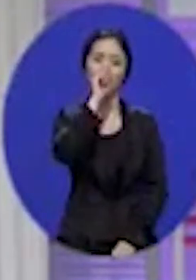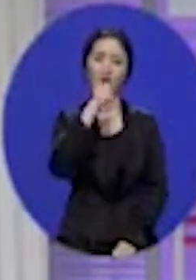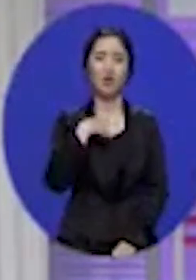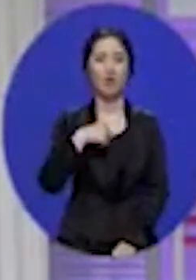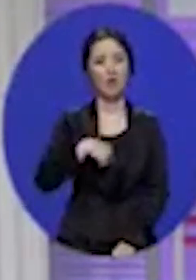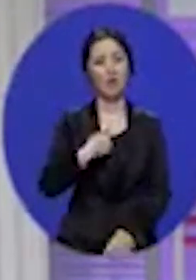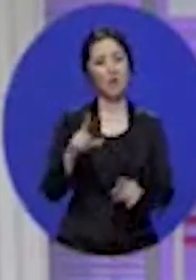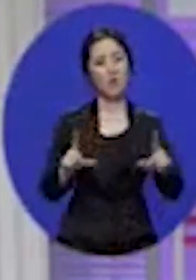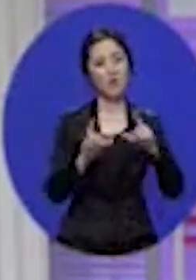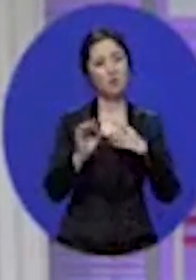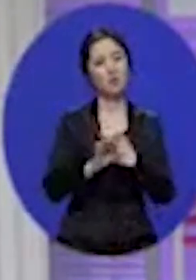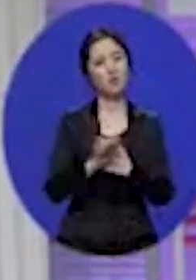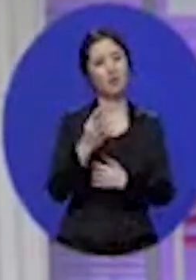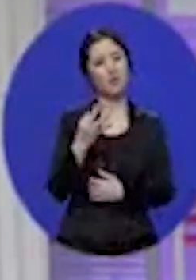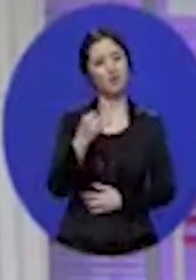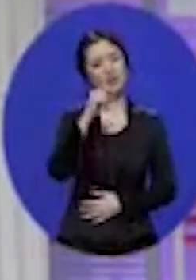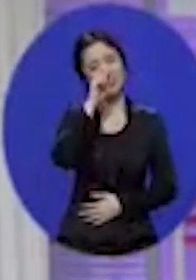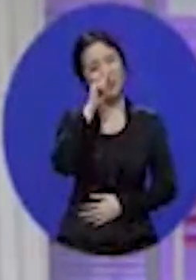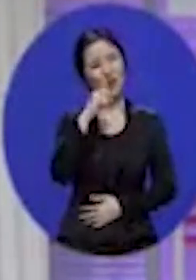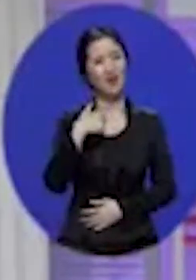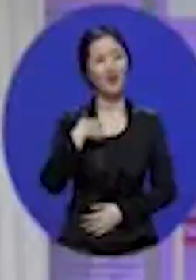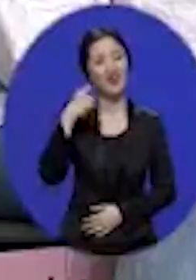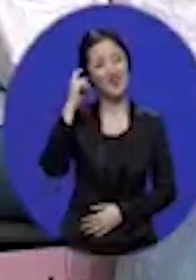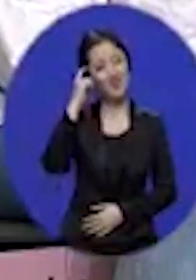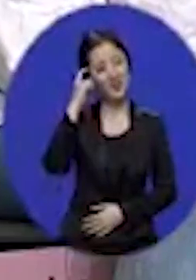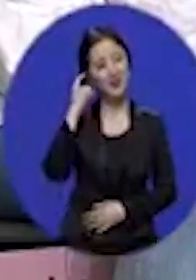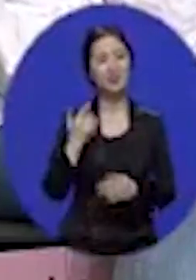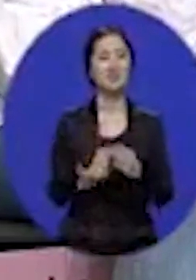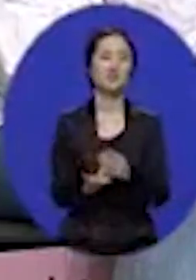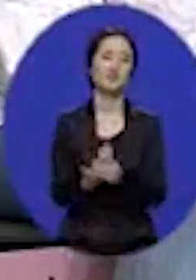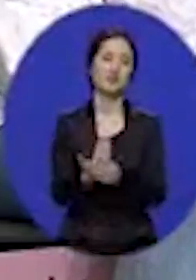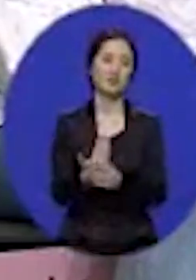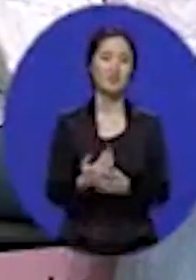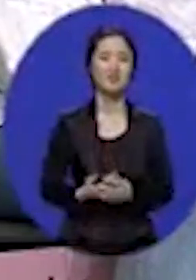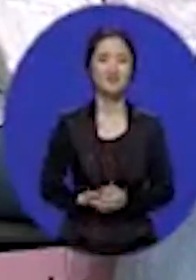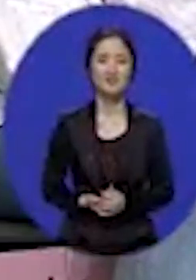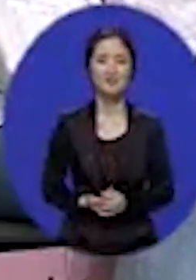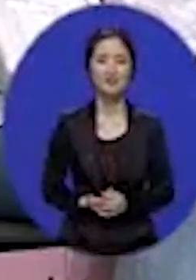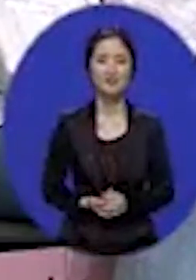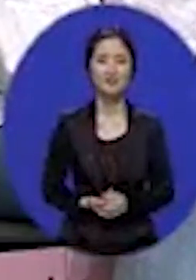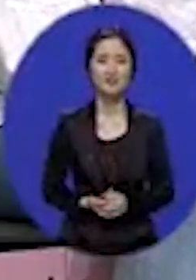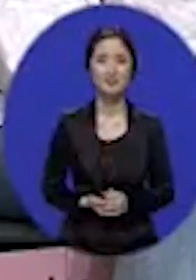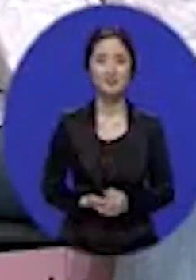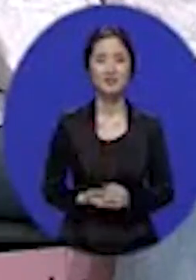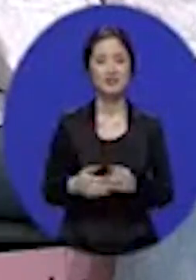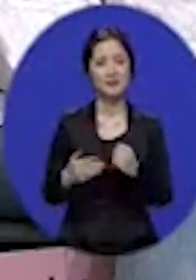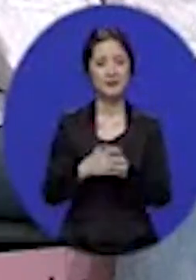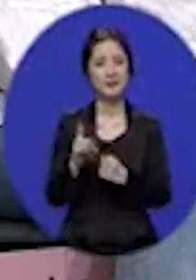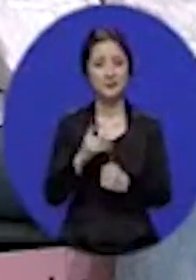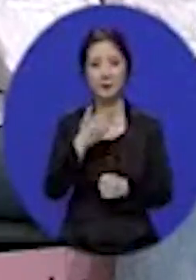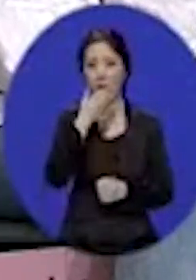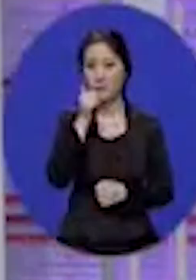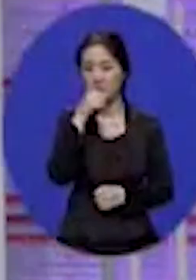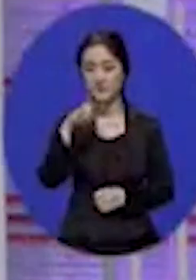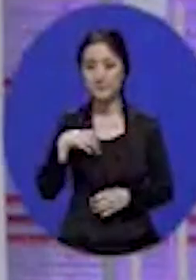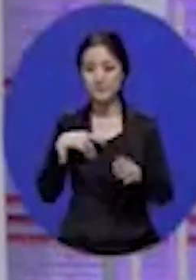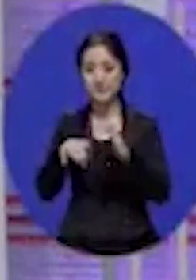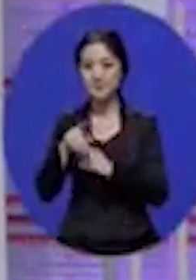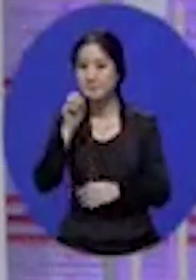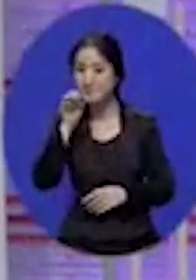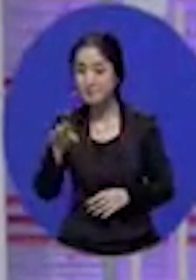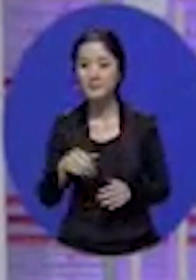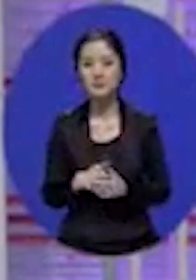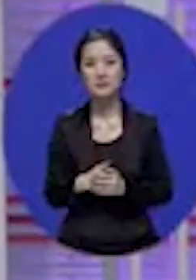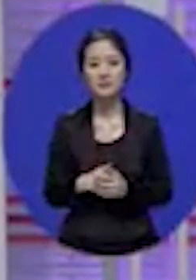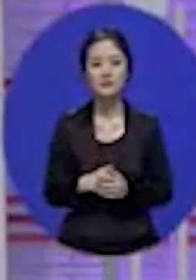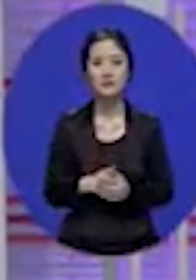살면 얼마나 그 우아한 싱글로서 멋있을까 막 이런 생각이 들었던 거예요. 그래서 복도방에 가서 이제 어느 오피스텔